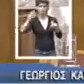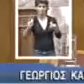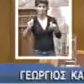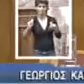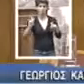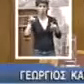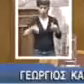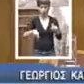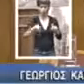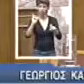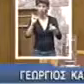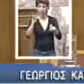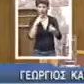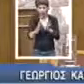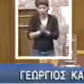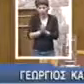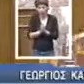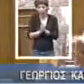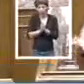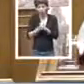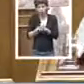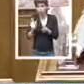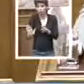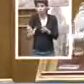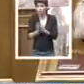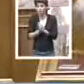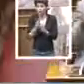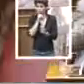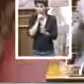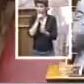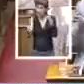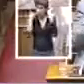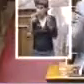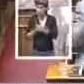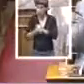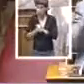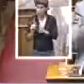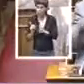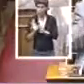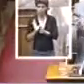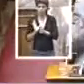γιώτα, φρόνημα. Φρόνημα, φρόνημα. Και αυτή είναι η μεγάλη διαφορά.